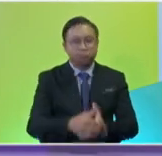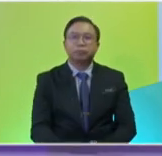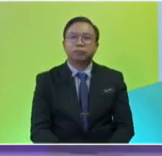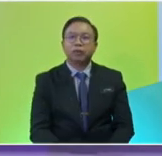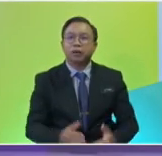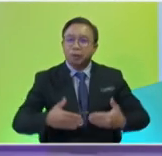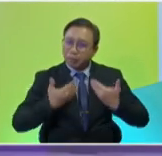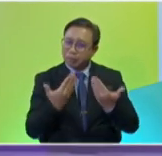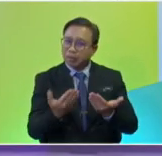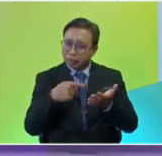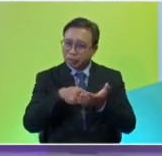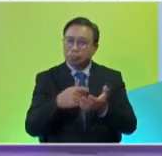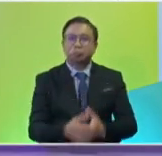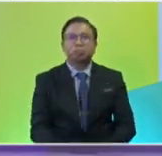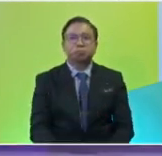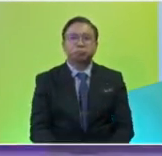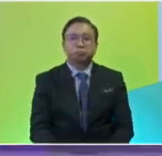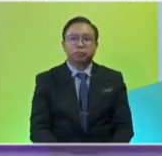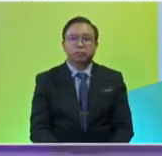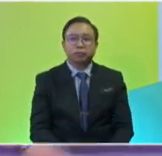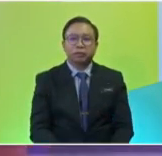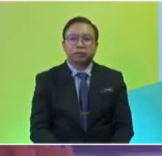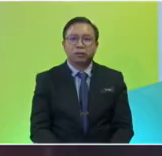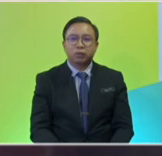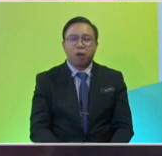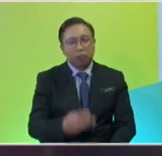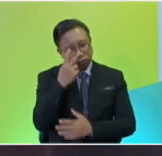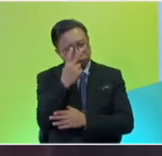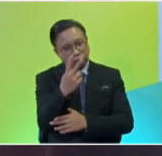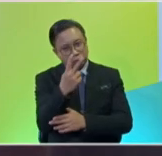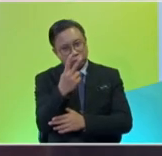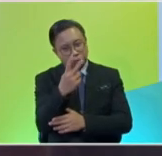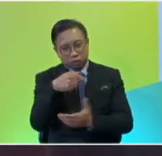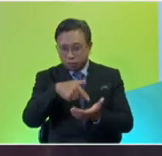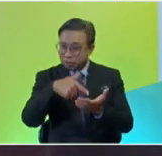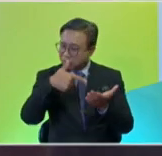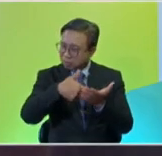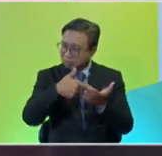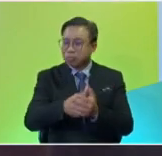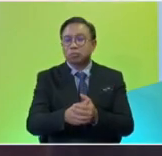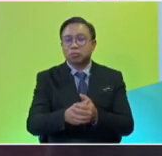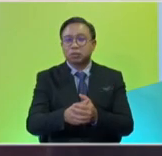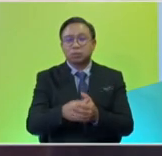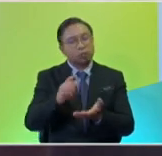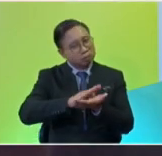macam mana nih ah tengok sini lagi pada